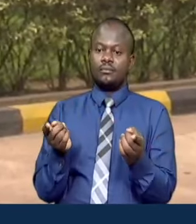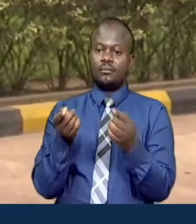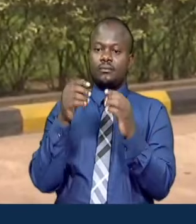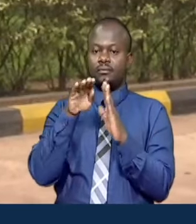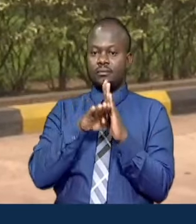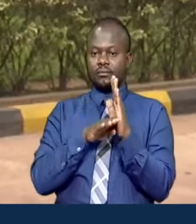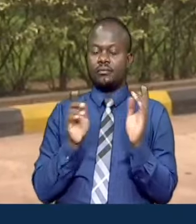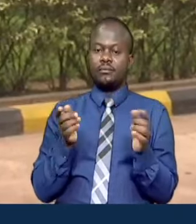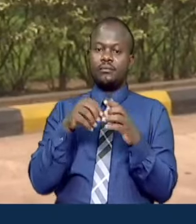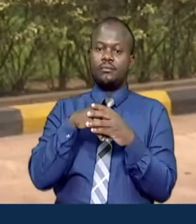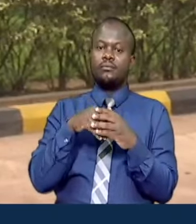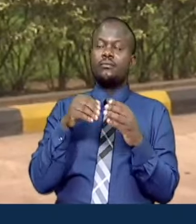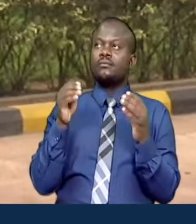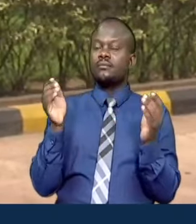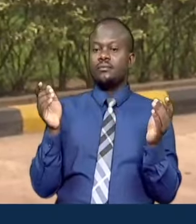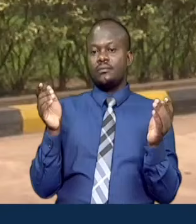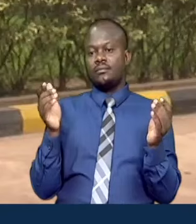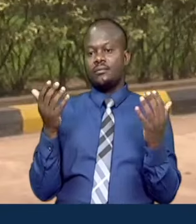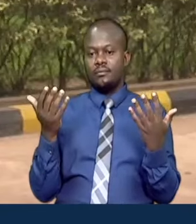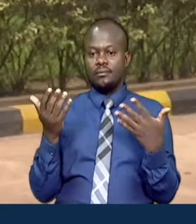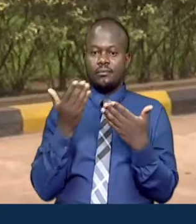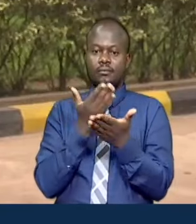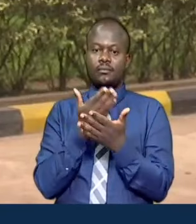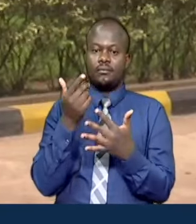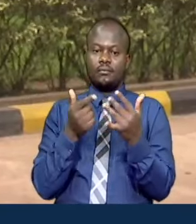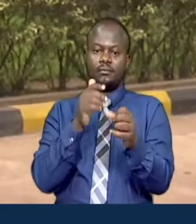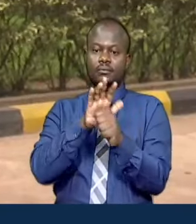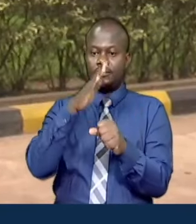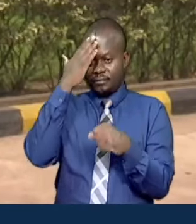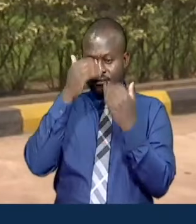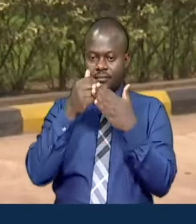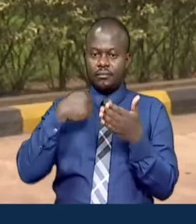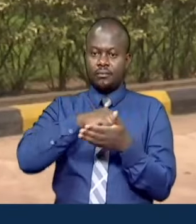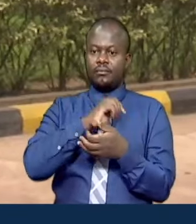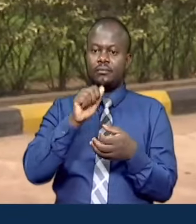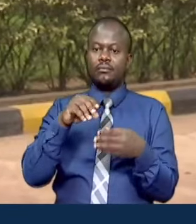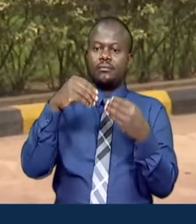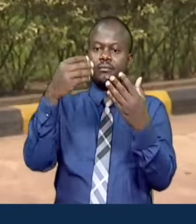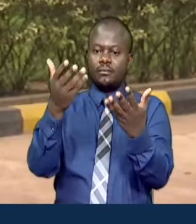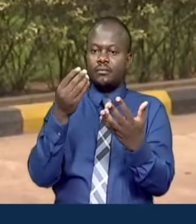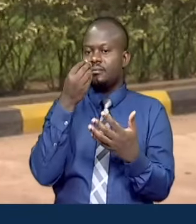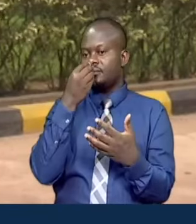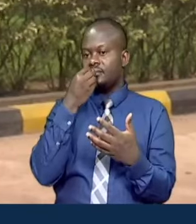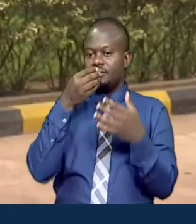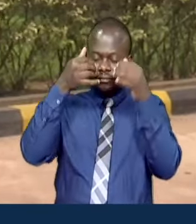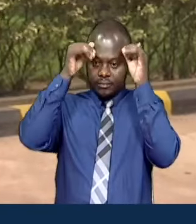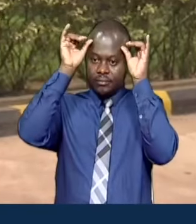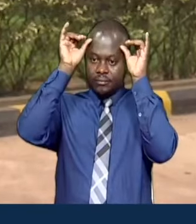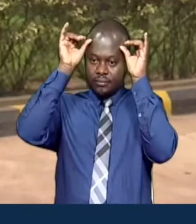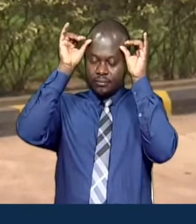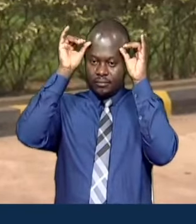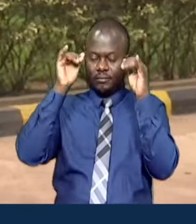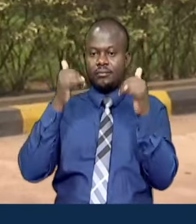yo gukororera mu biraro bidusaba ibintu byinshi kugira ngo dusupplementinge ibiryo inka zirya.